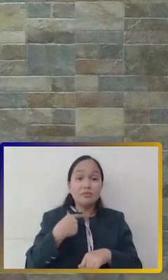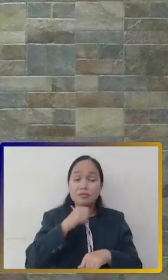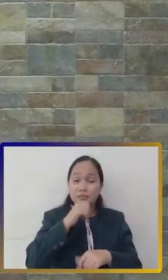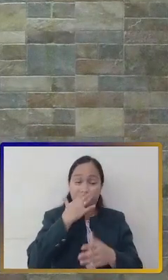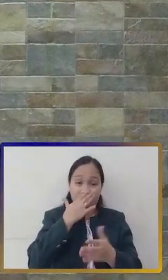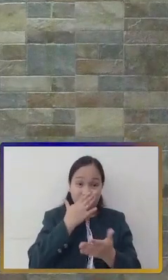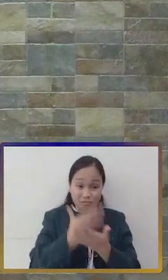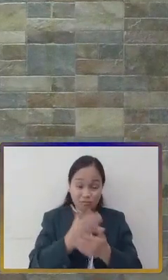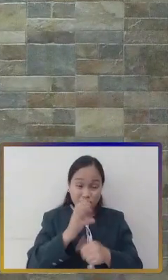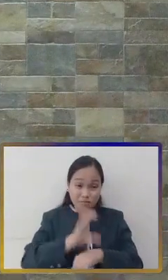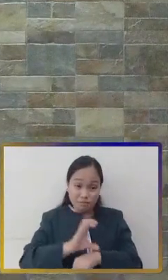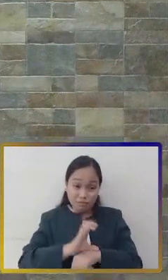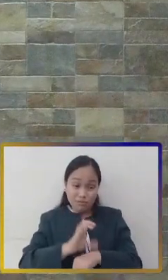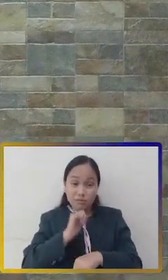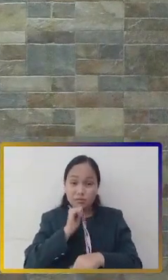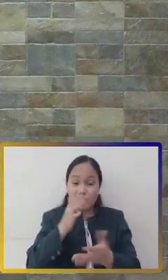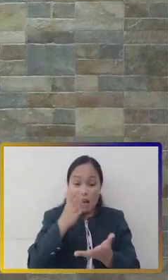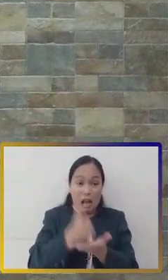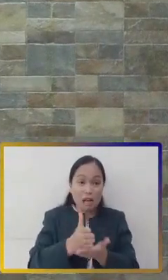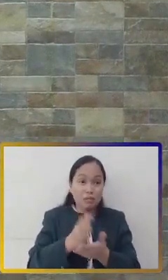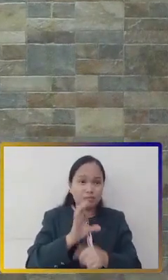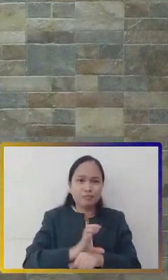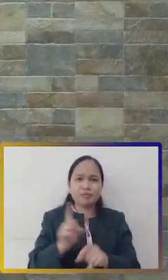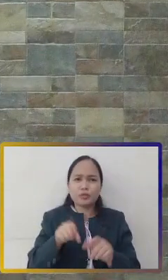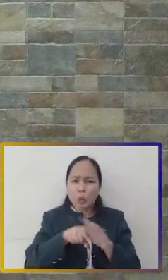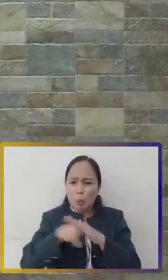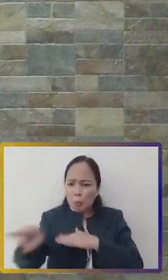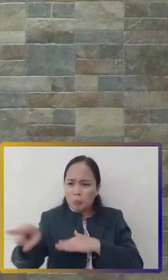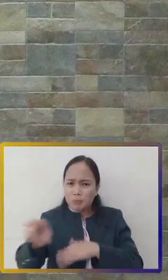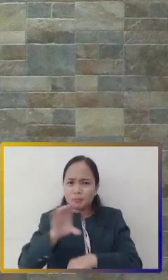tamal. Hindi na nga tinapos, tumaas pa.